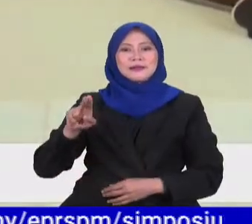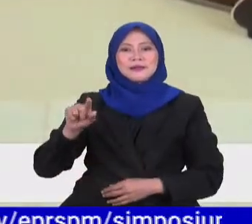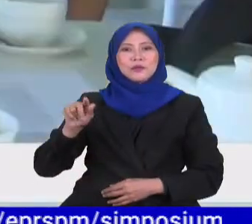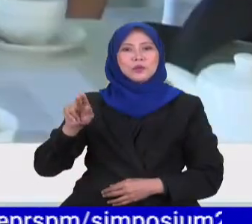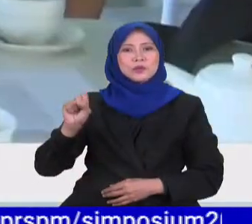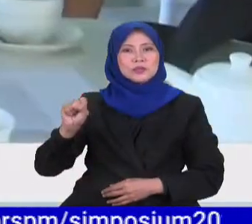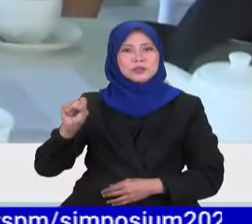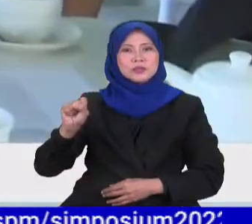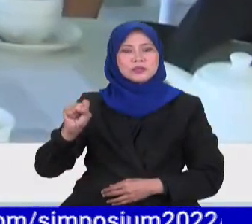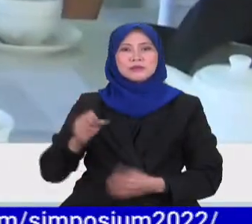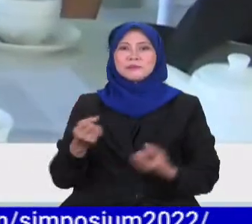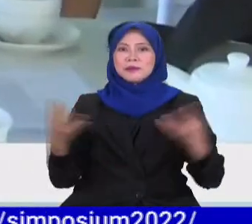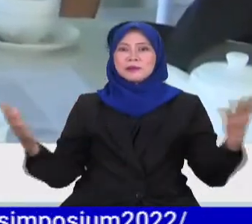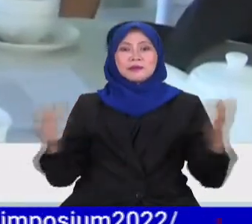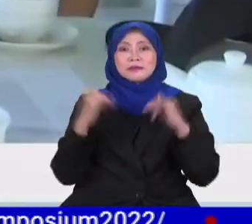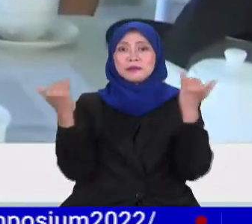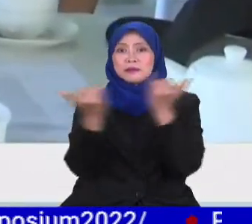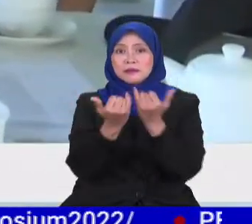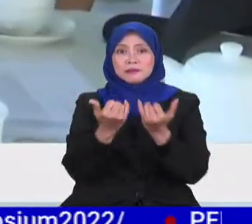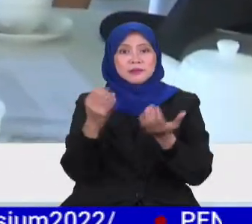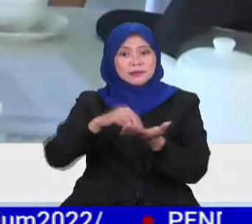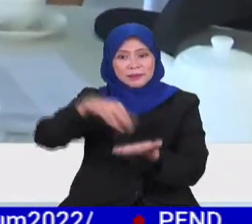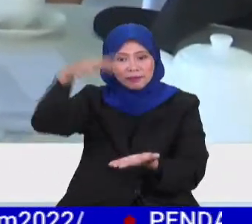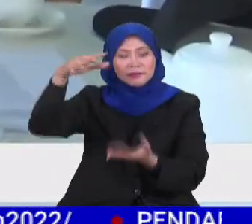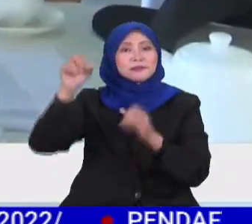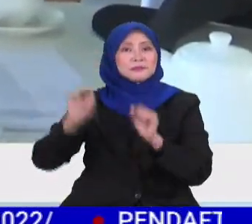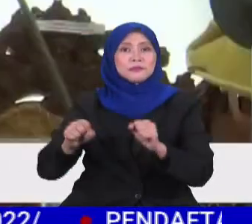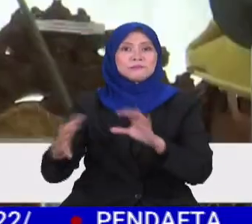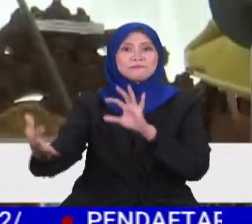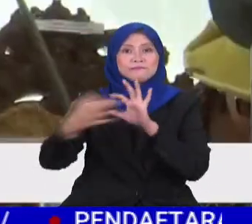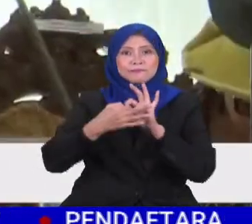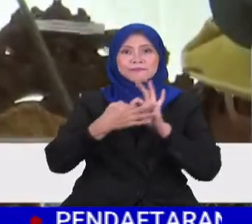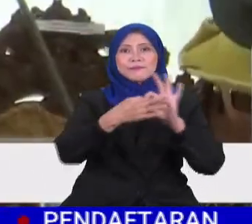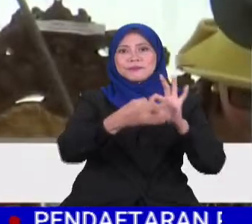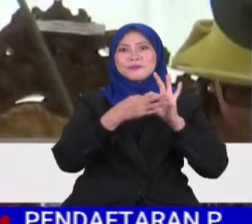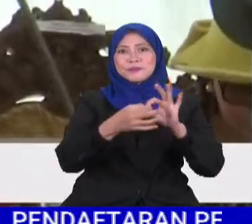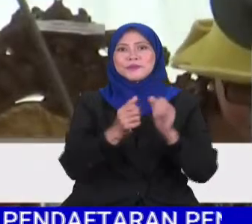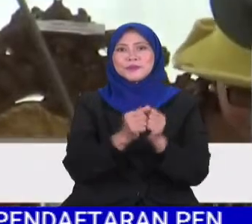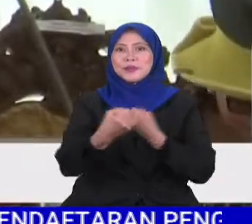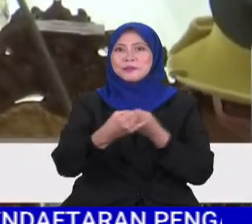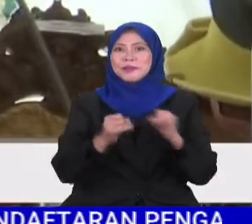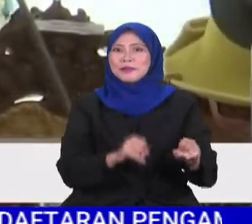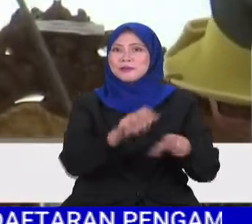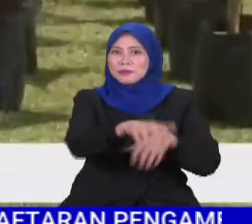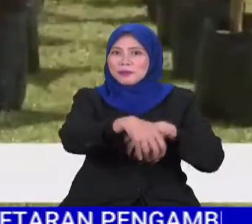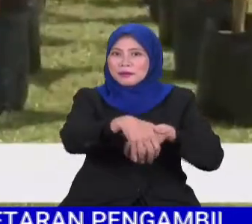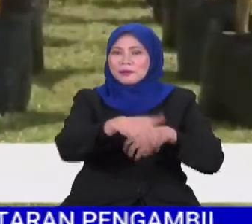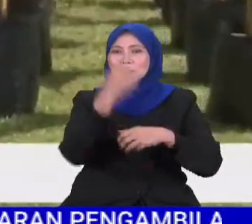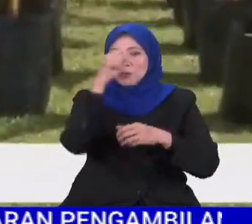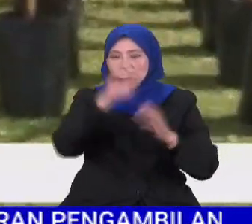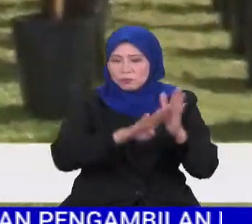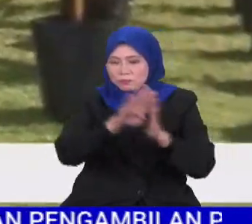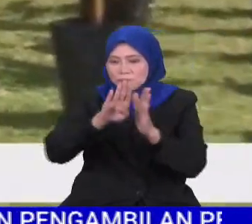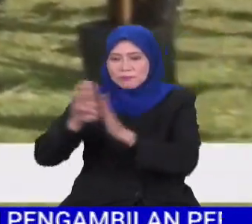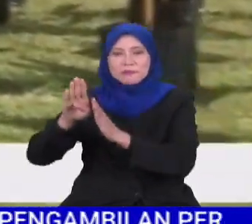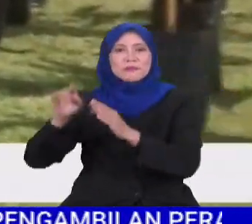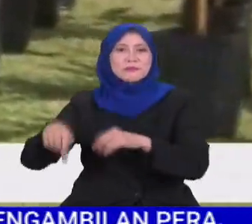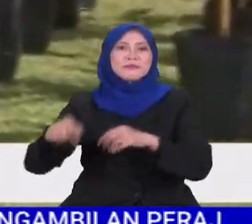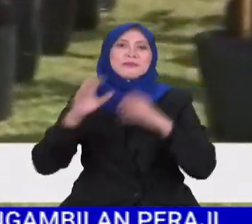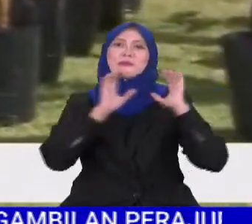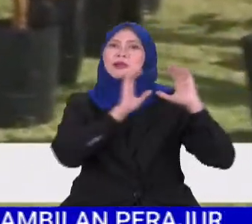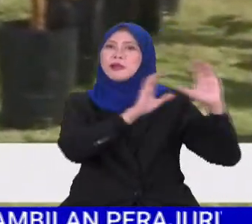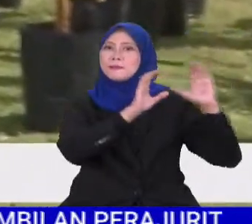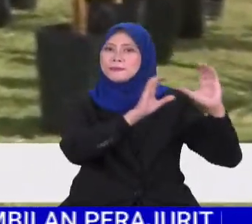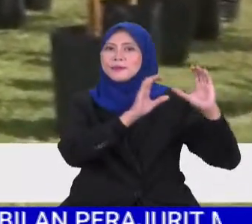mengalu-ngalukan lebih banyak Syarikat berkemampuan bekerjasama dengan jabatan pertanian bagi pembangunan tanaman kelapa dan